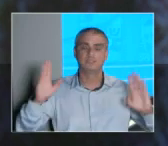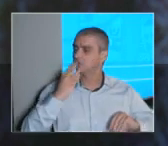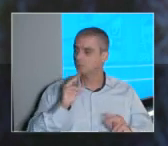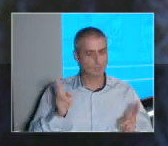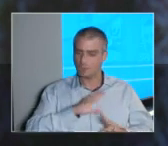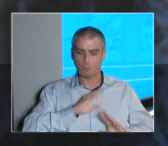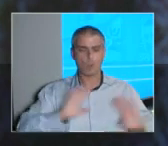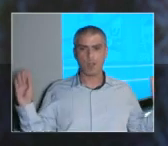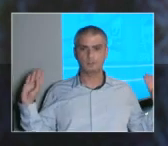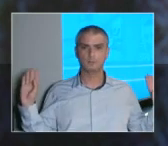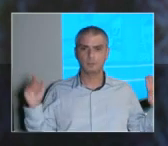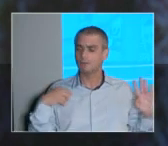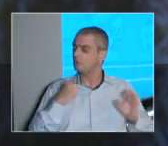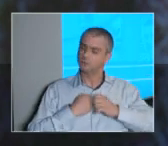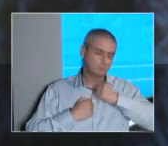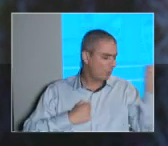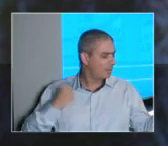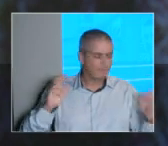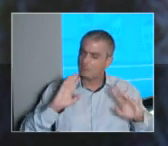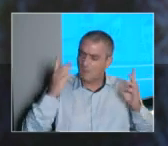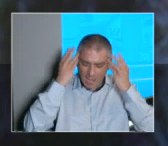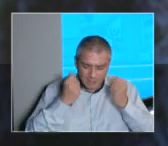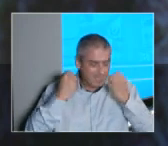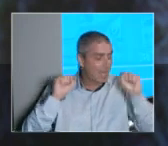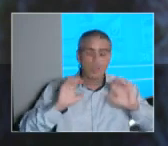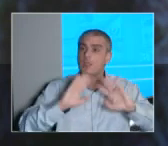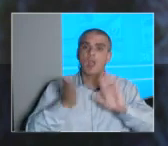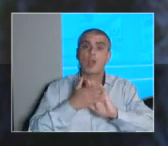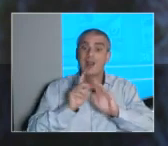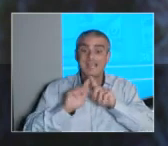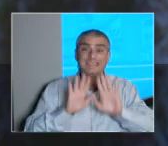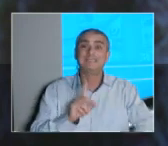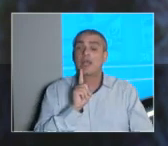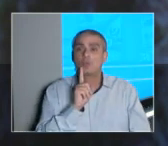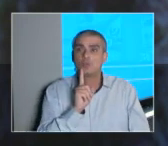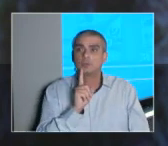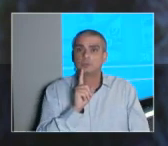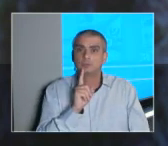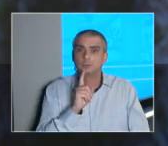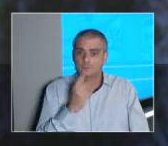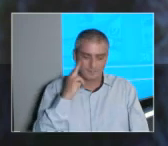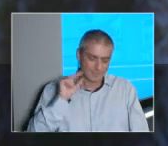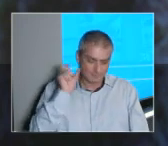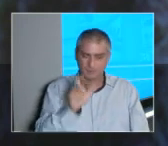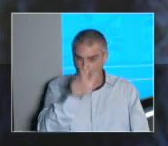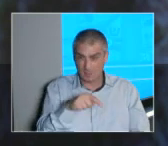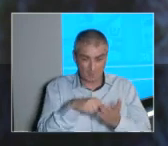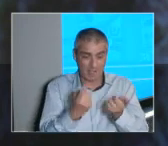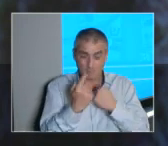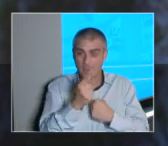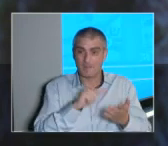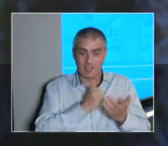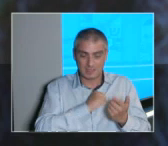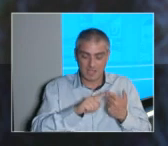יהודי לא סובל את זה. אני יכול שמאל, ימין, מה שאתה רוצה, חרדי, חילוני, גזענות. זאת אומרת, ביזוי האדם בגלל מוצאו, בגלל